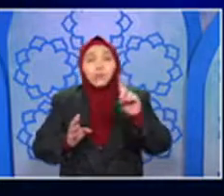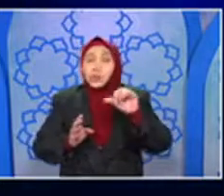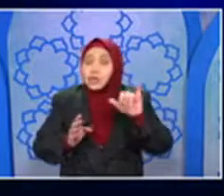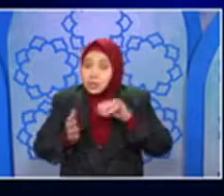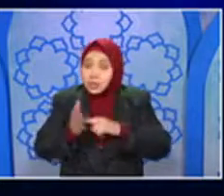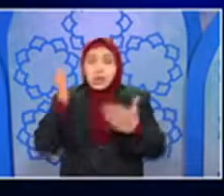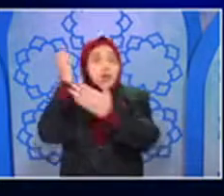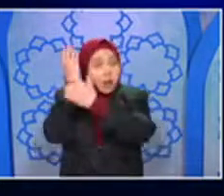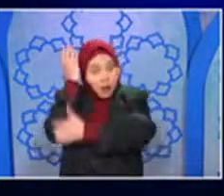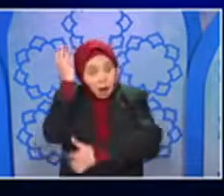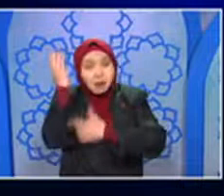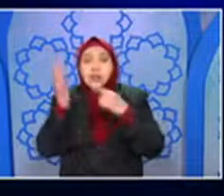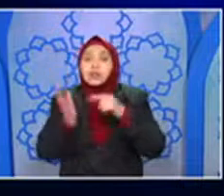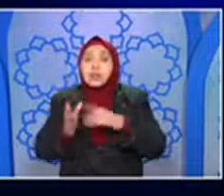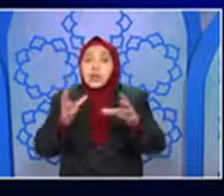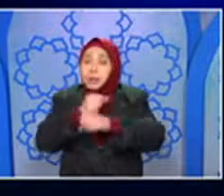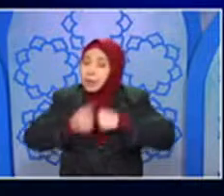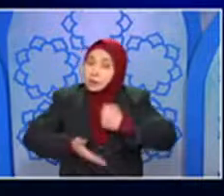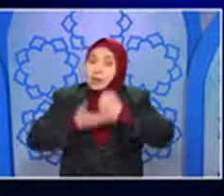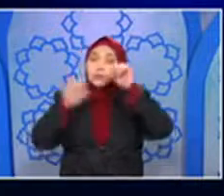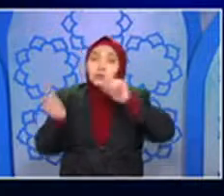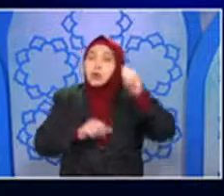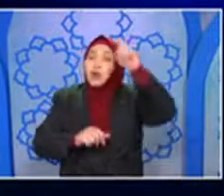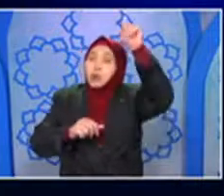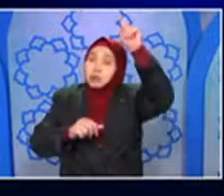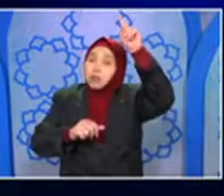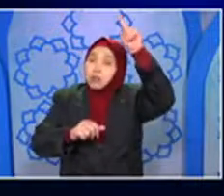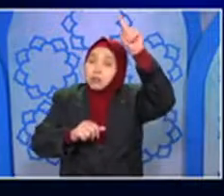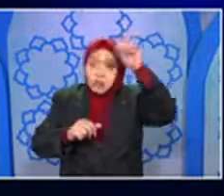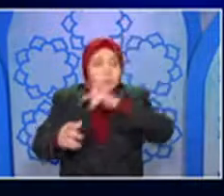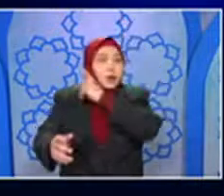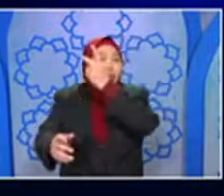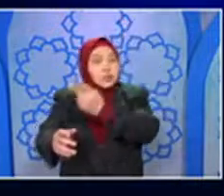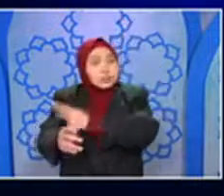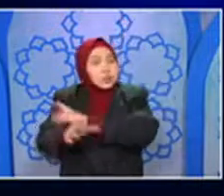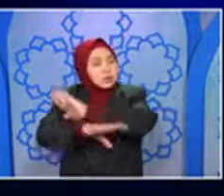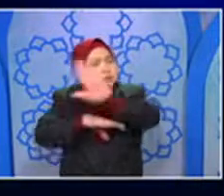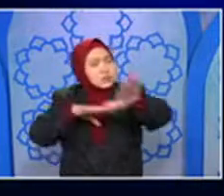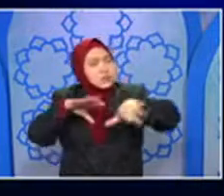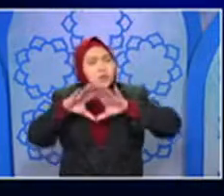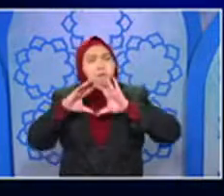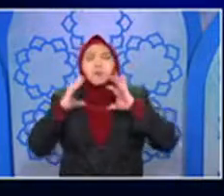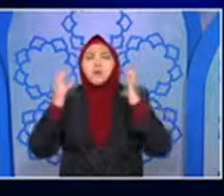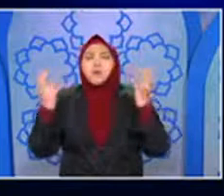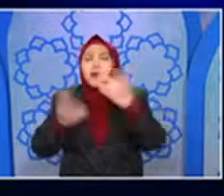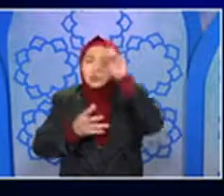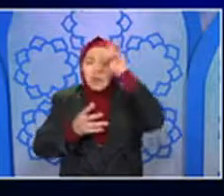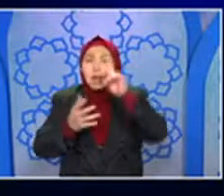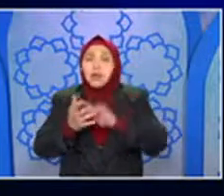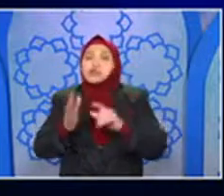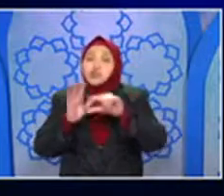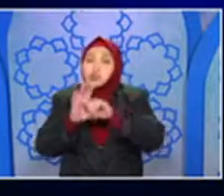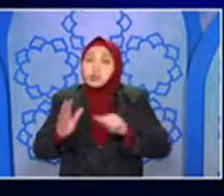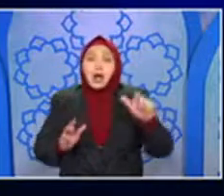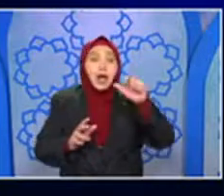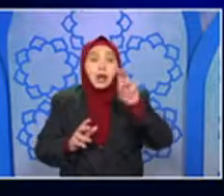ini dapat dibantu oleh Tuhan Allah yang menguasai seluruh kerajaan. Surah Al-Mulk yang